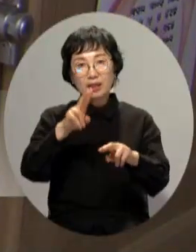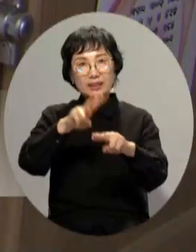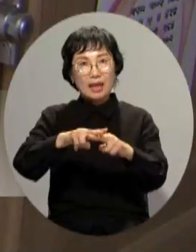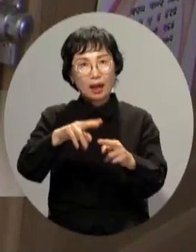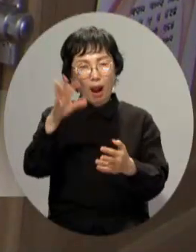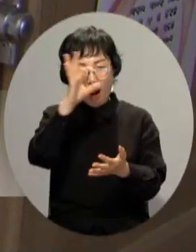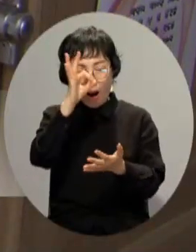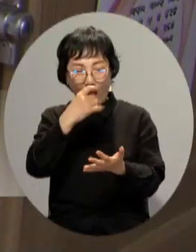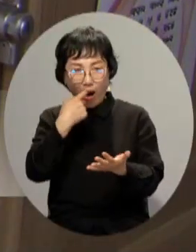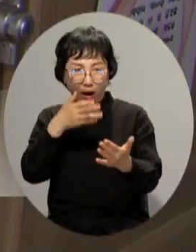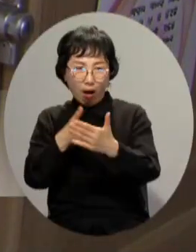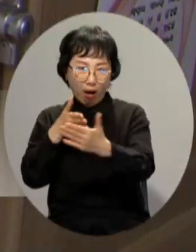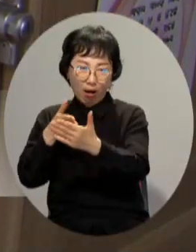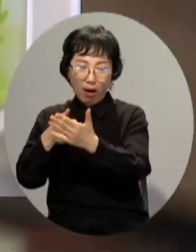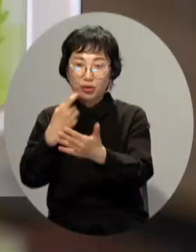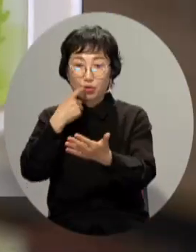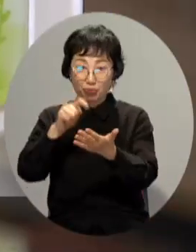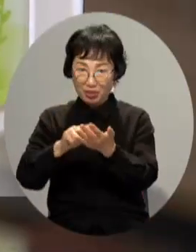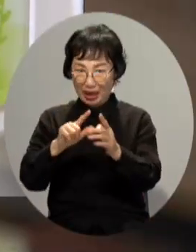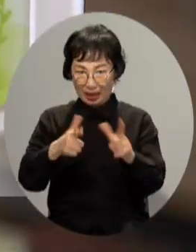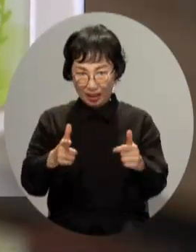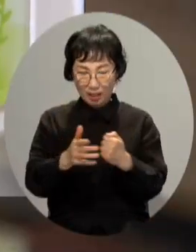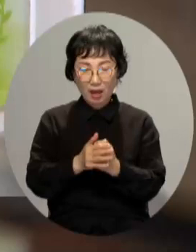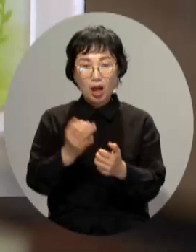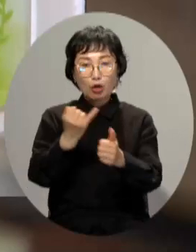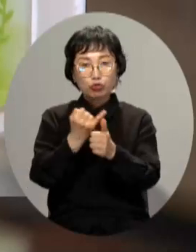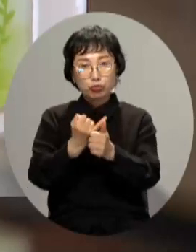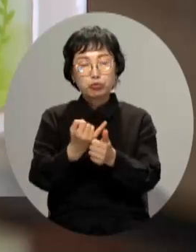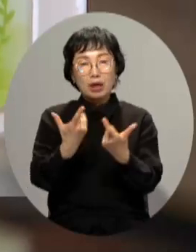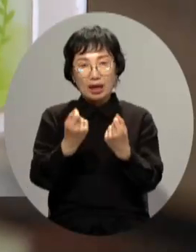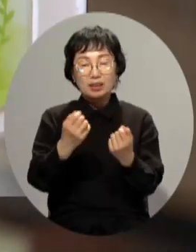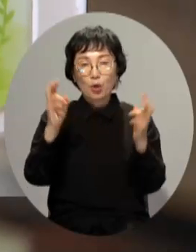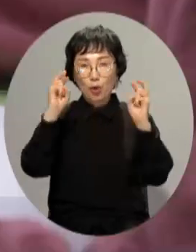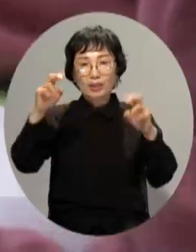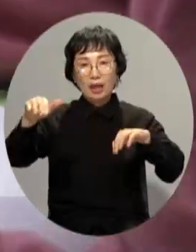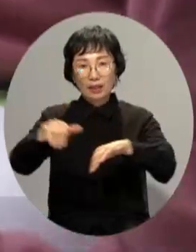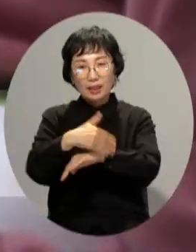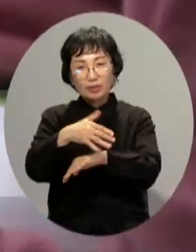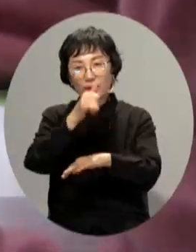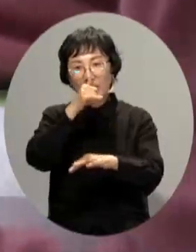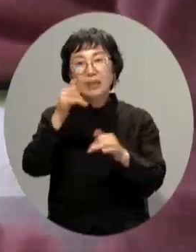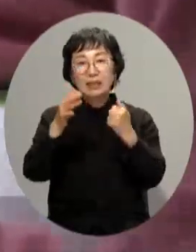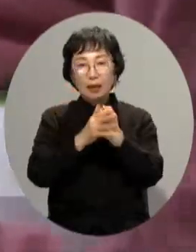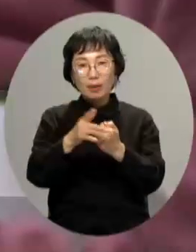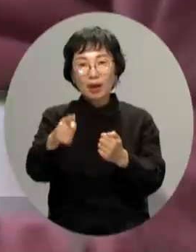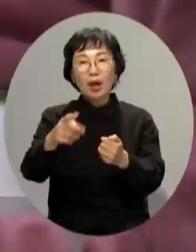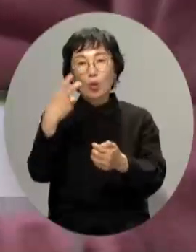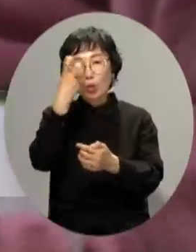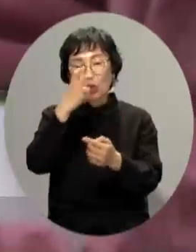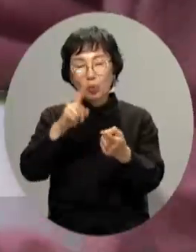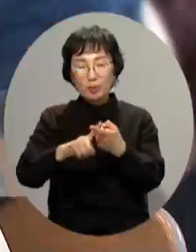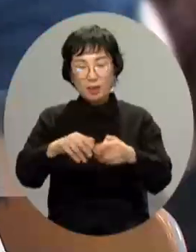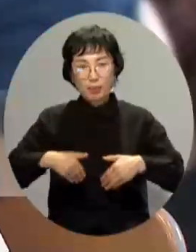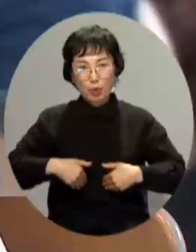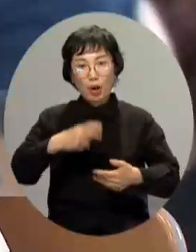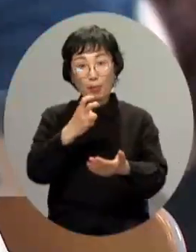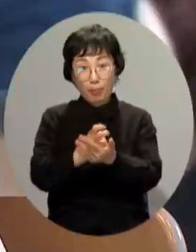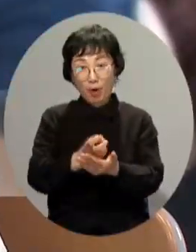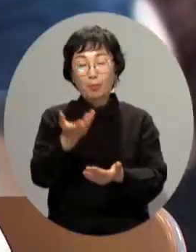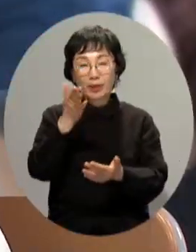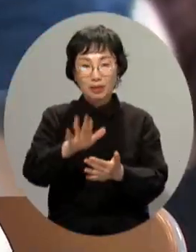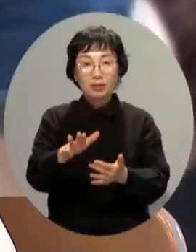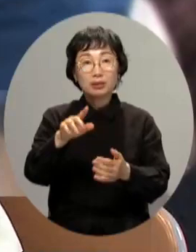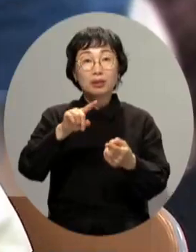다름없습니다. 저학년 초등생이 있는 맞벌이 가정에게 돌봄 교실은 꼭 필요한 제도지만 학교 공간이나